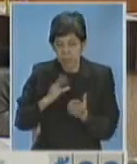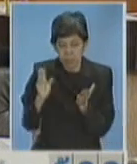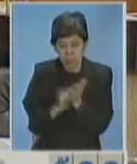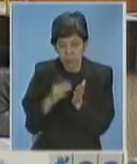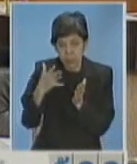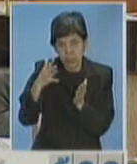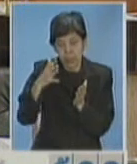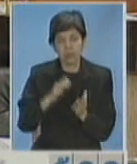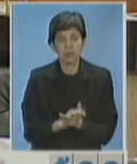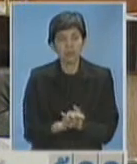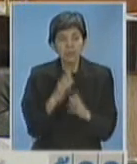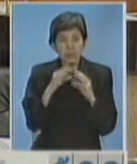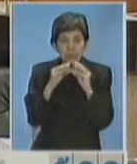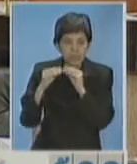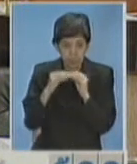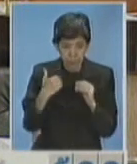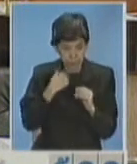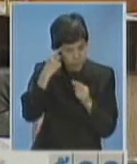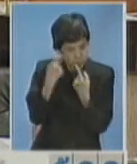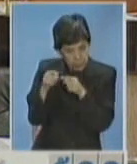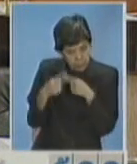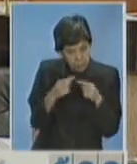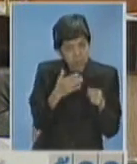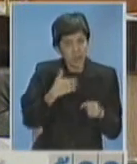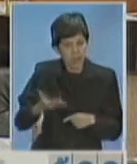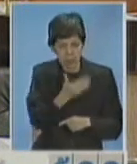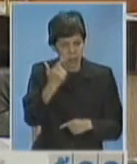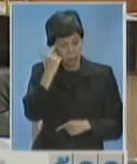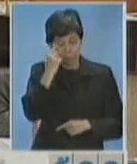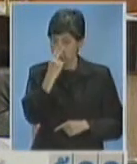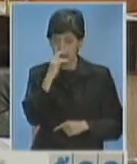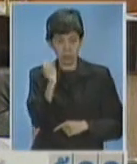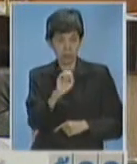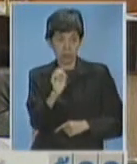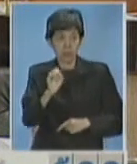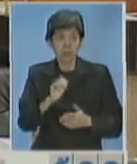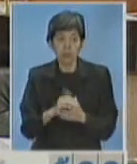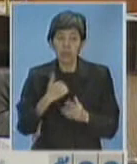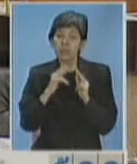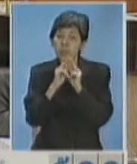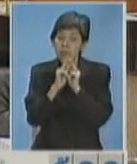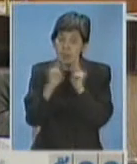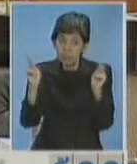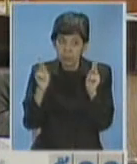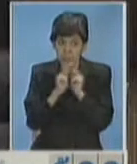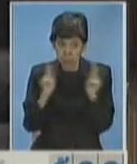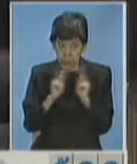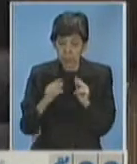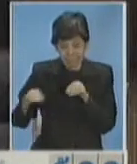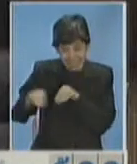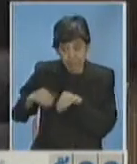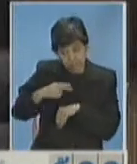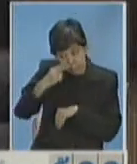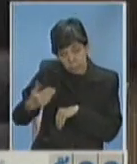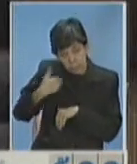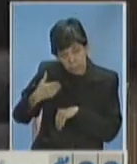กไว้ว่าในที่ประชุมเนี่ยมันจะมีความต่างพวกเราหลายคนเนี่ยไม่เคยเห็นเรื่องนี้เลยใช่ไหมคะแม้แต่กรรมาธิการที่นั่งอยู่ที่ท่านดิฉันเนี่ยดิฉันถาม